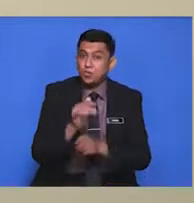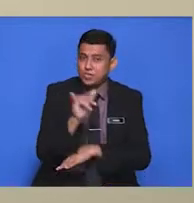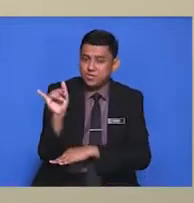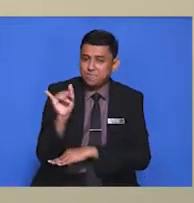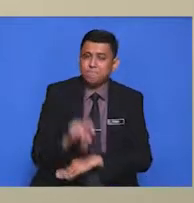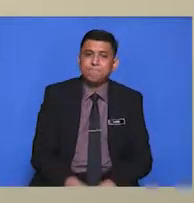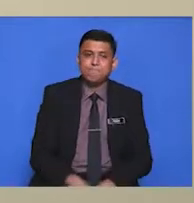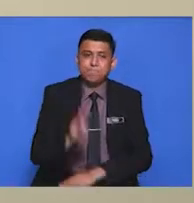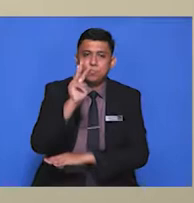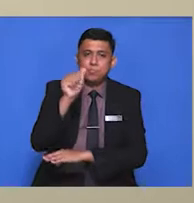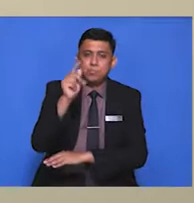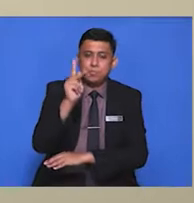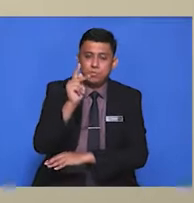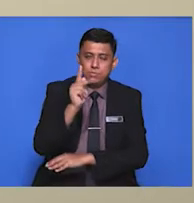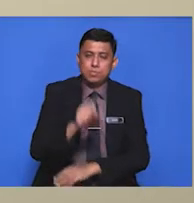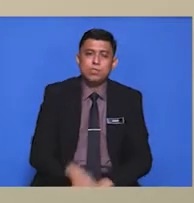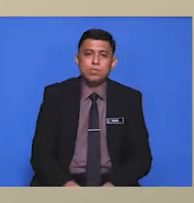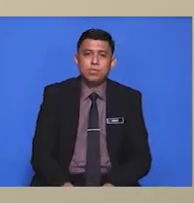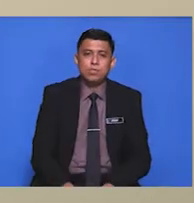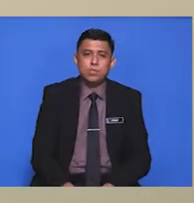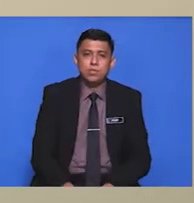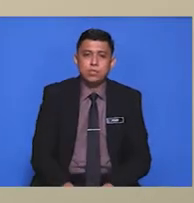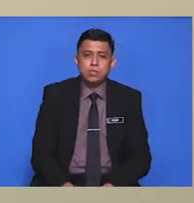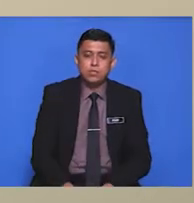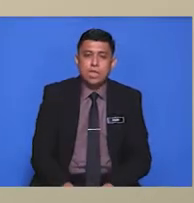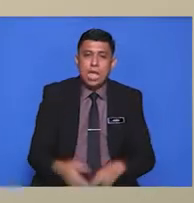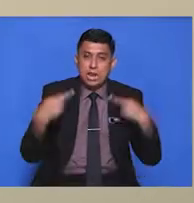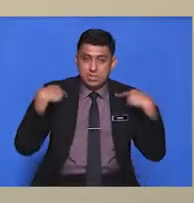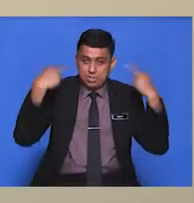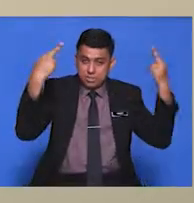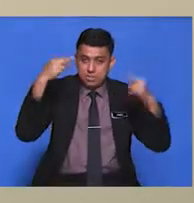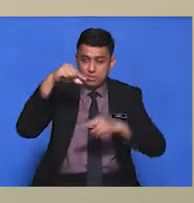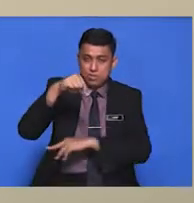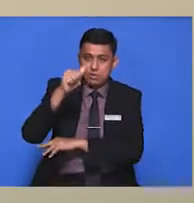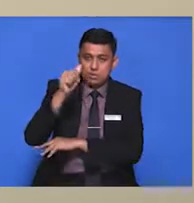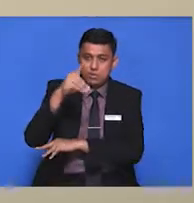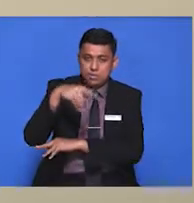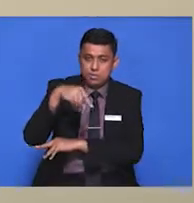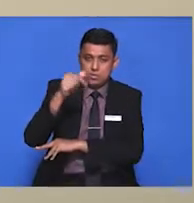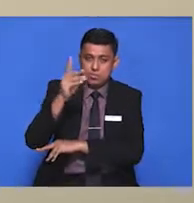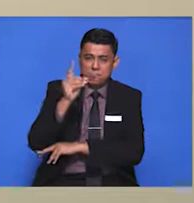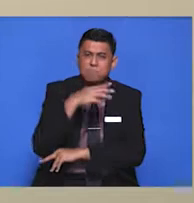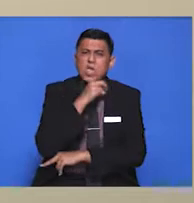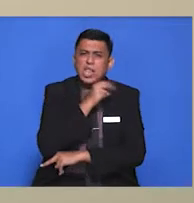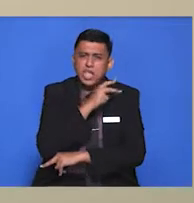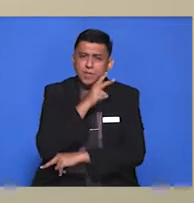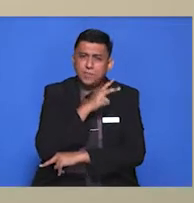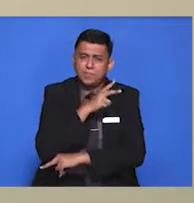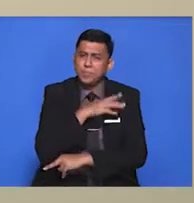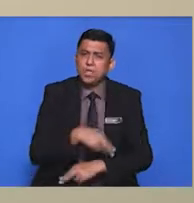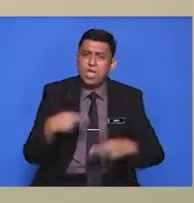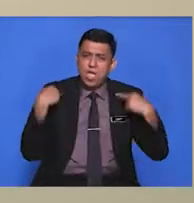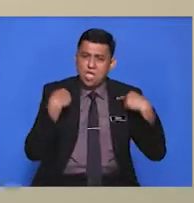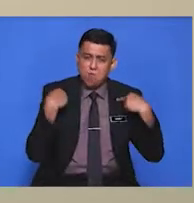Seterusnya, watak kedua cerpen ini ialah raksasa Kot-Kot. Raksasa Kot-Kot merupakan haiwan yang